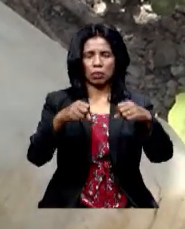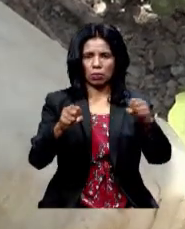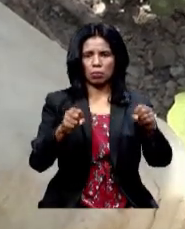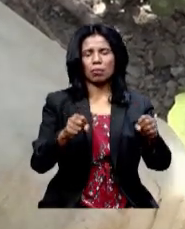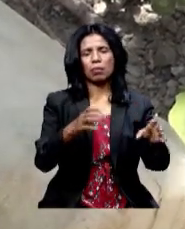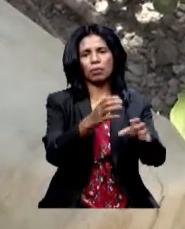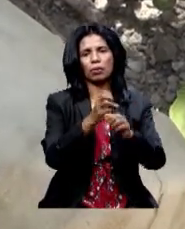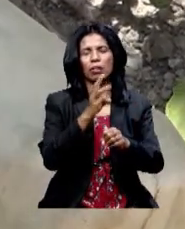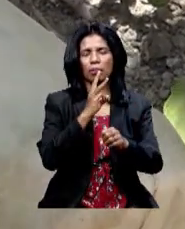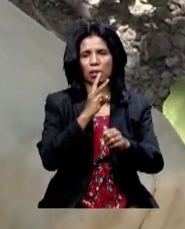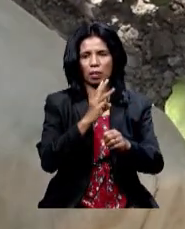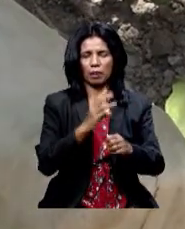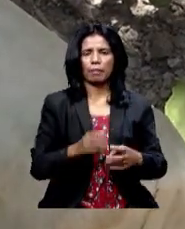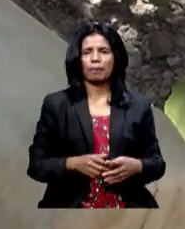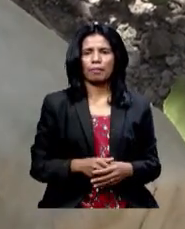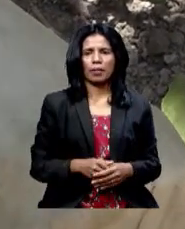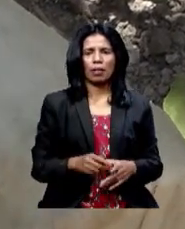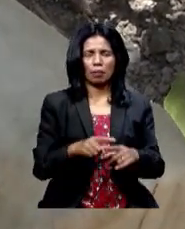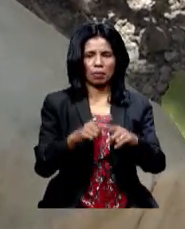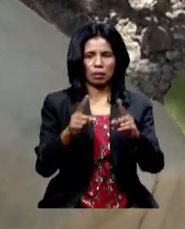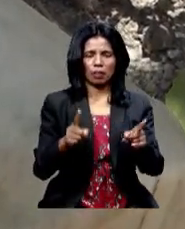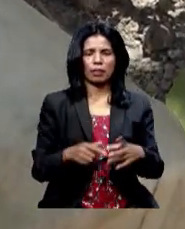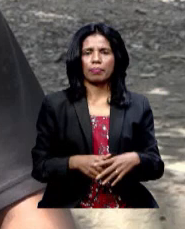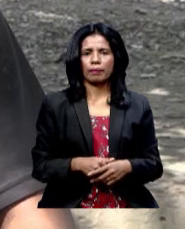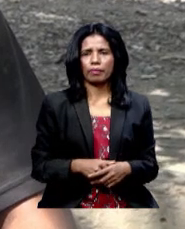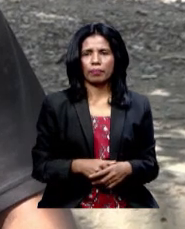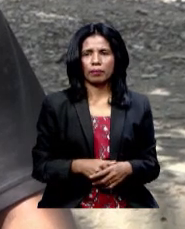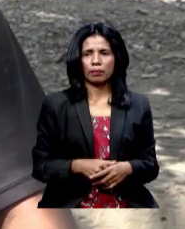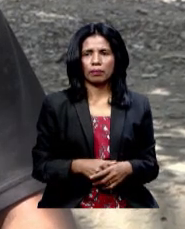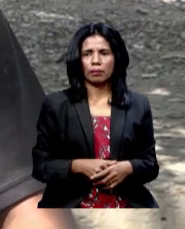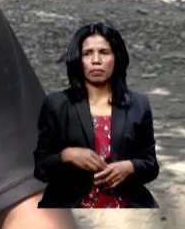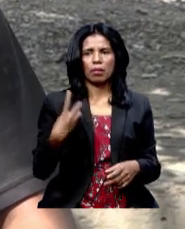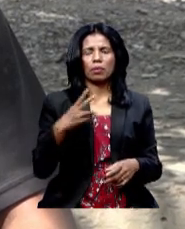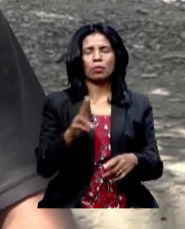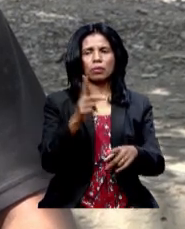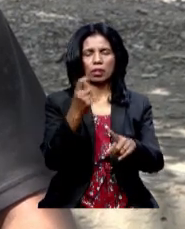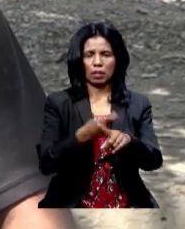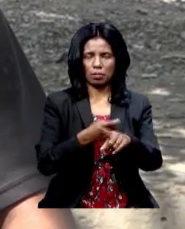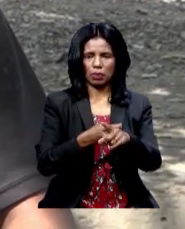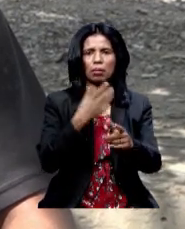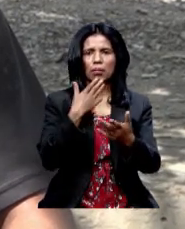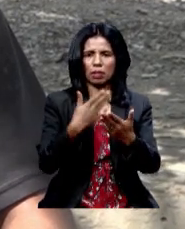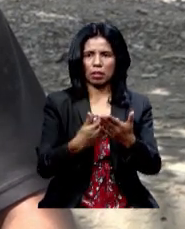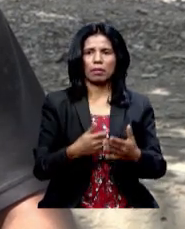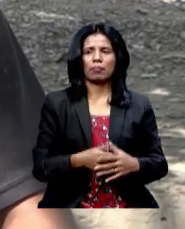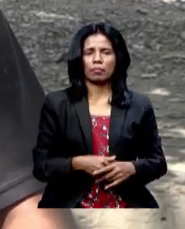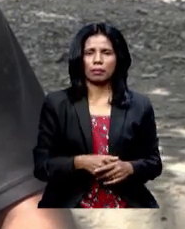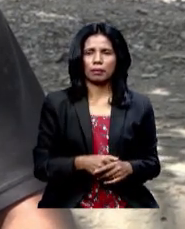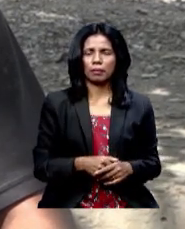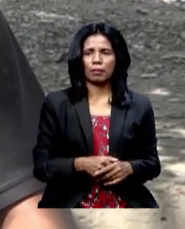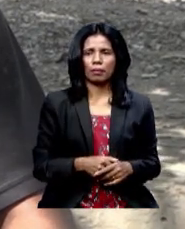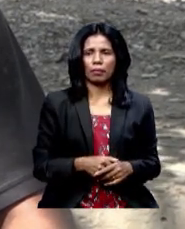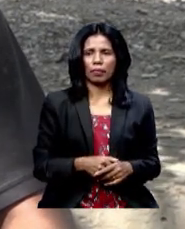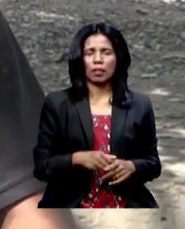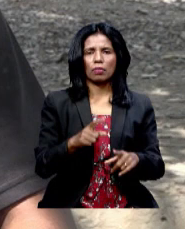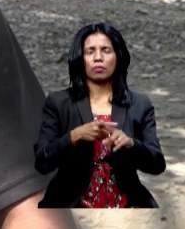tohen mebe Cada vez a minha aproveita tempo e da neve dia clima cá e a